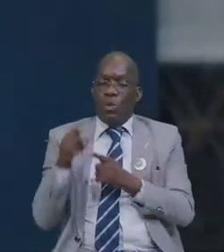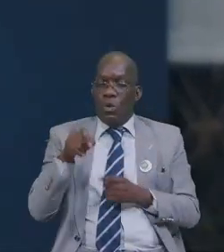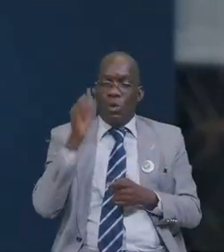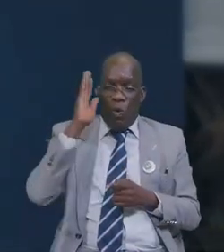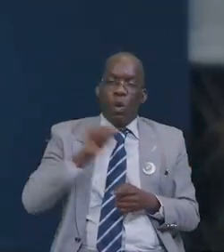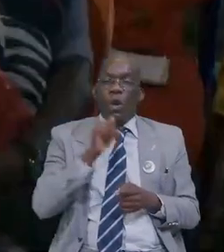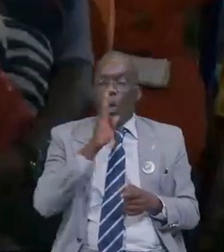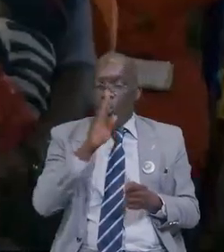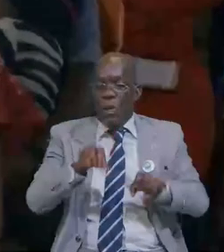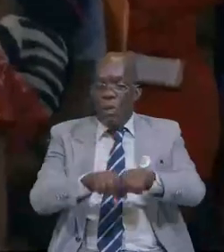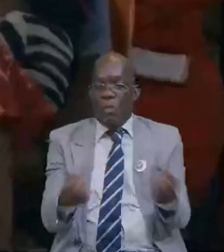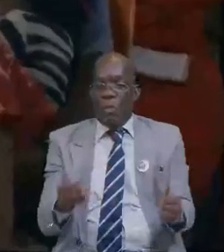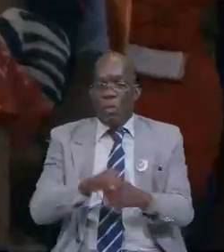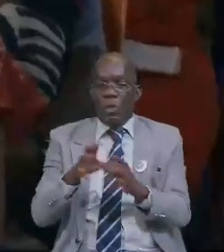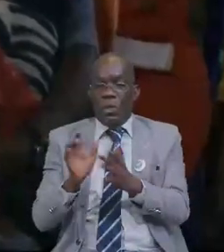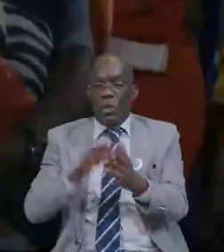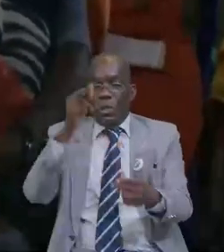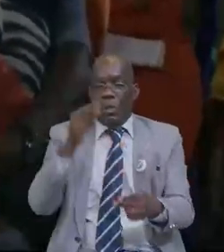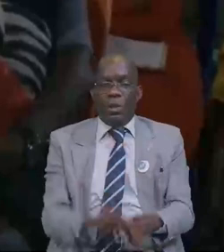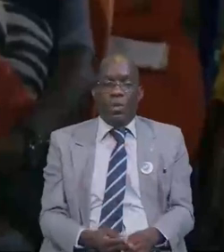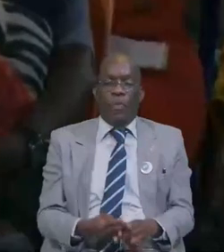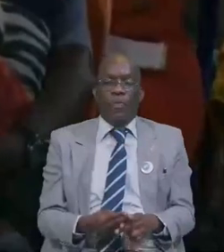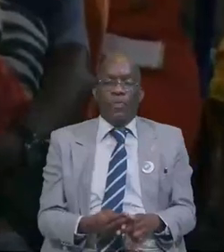ne sera pas brisée au nom de Jésus.